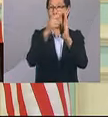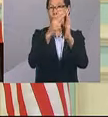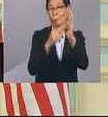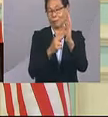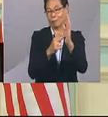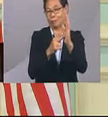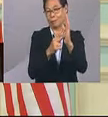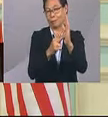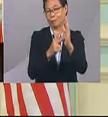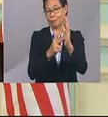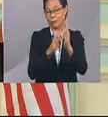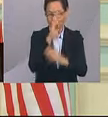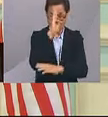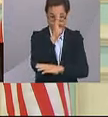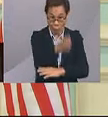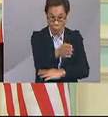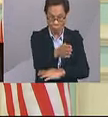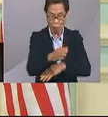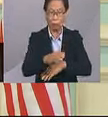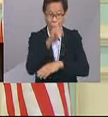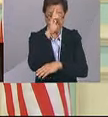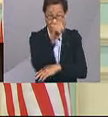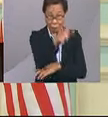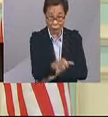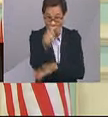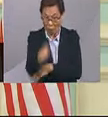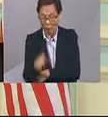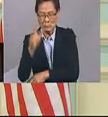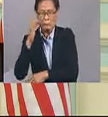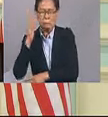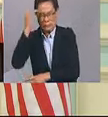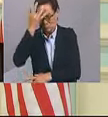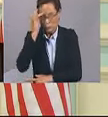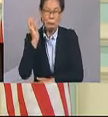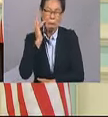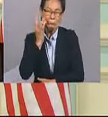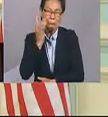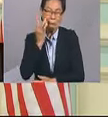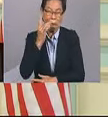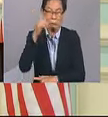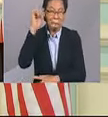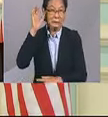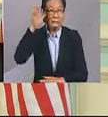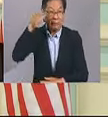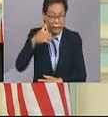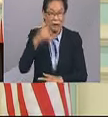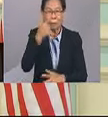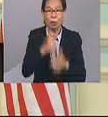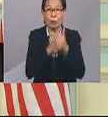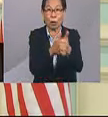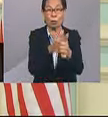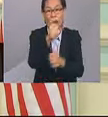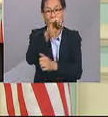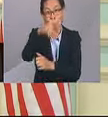kepada mereka yang masih berdegil dan tidak patuh kepada SOP untuk PKP